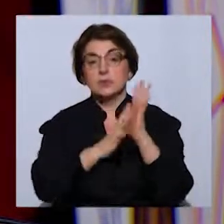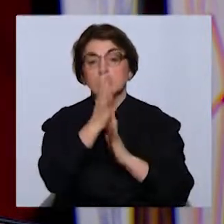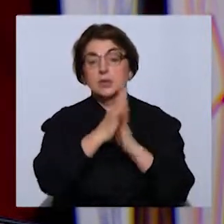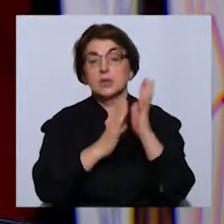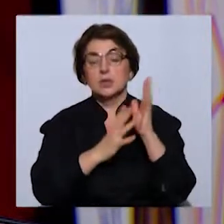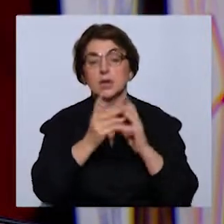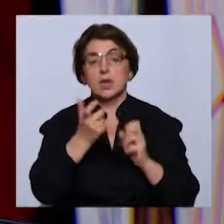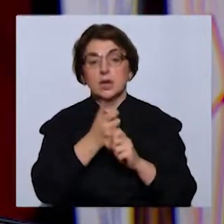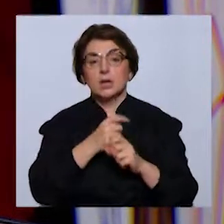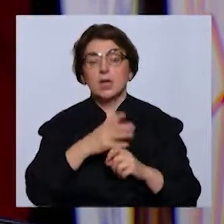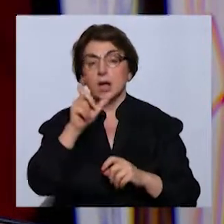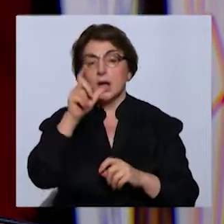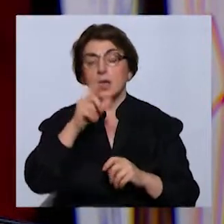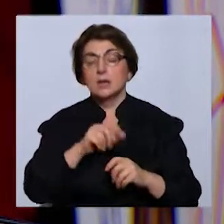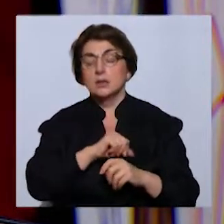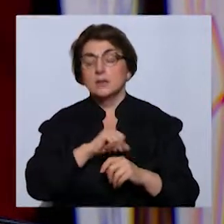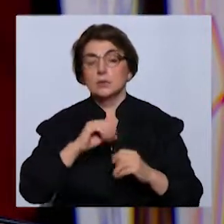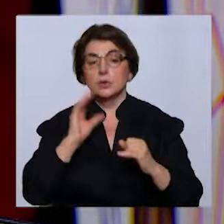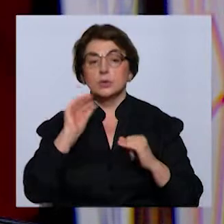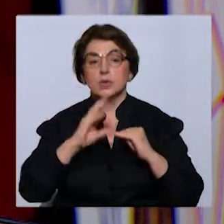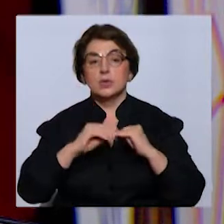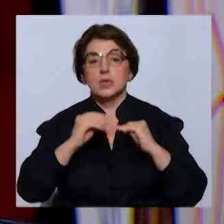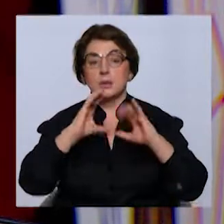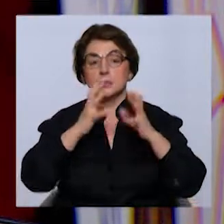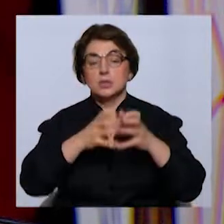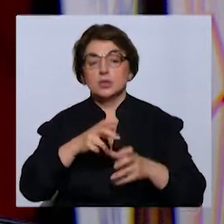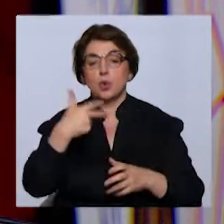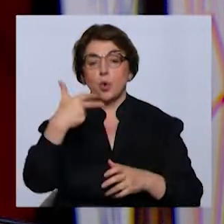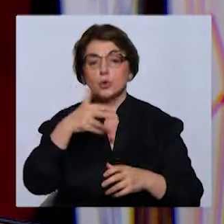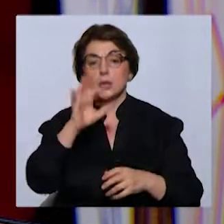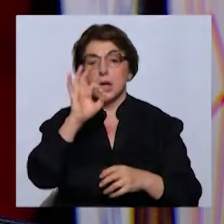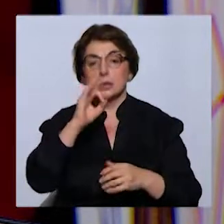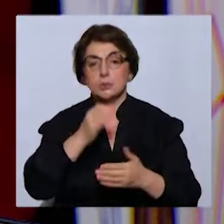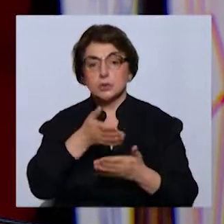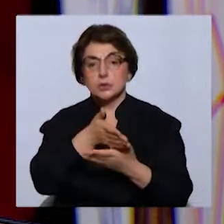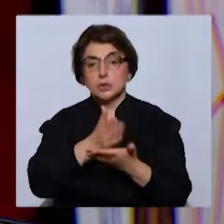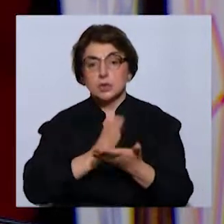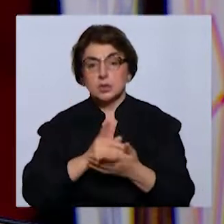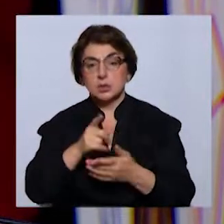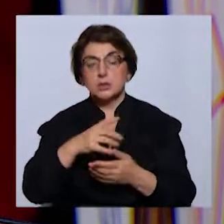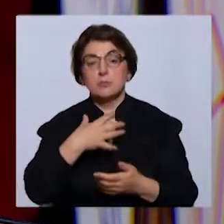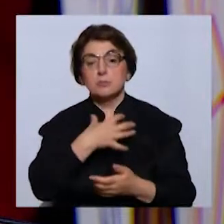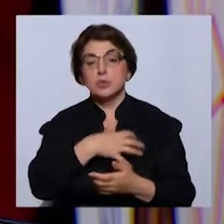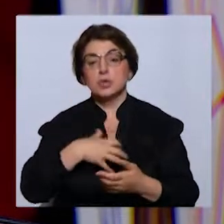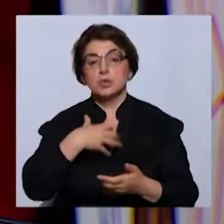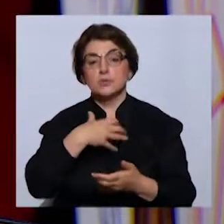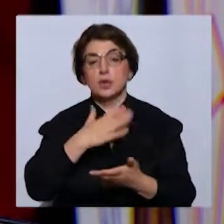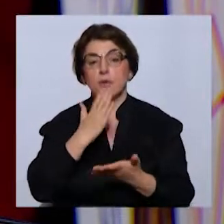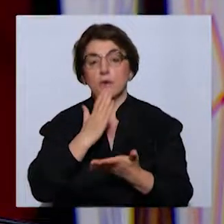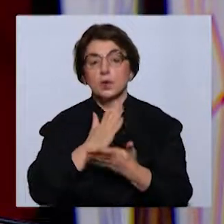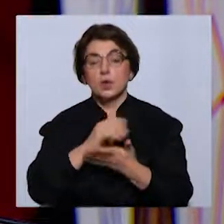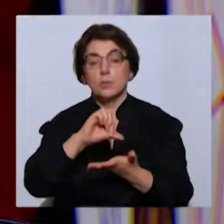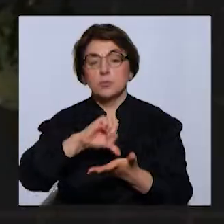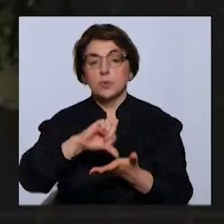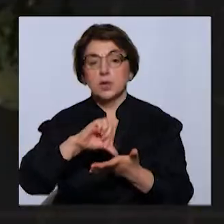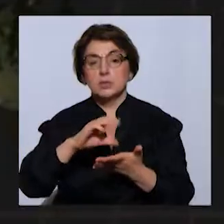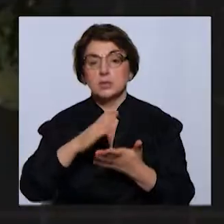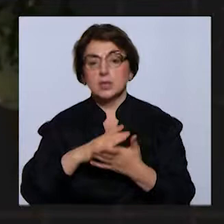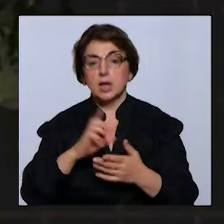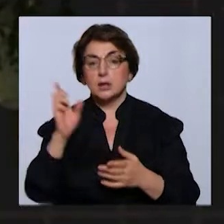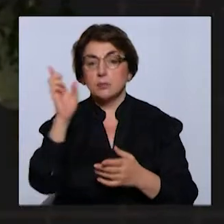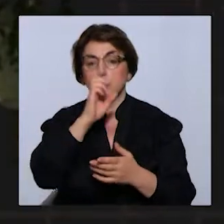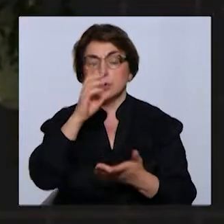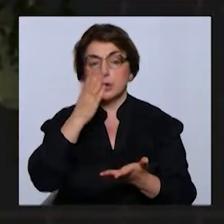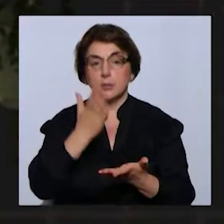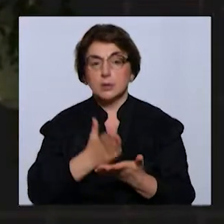30%-ს წარმოადგენს და შესაბამისად ძალიან მნიშვნელოვანი როლი აქვს ჩვენს ეკოსისტემაში. Ხეების